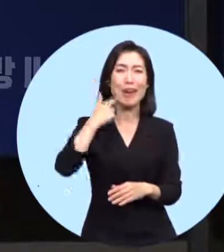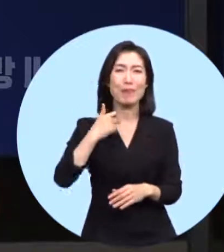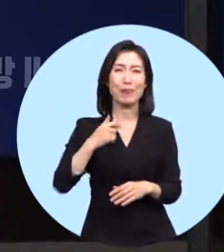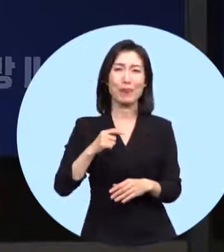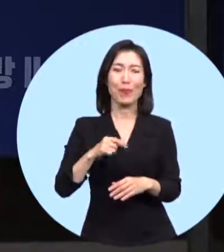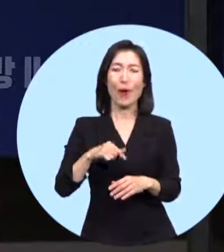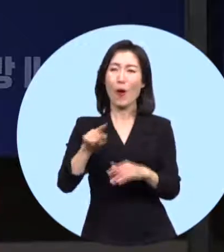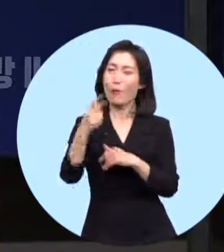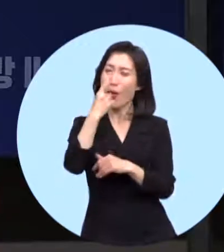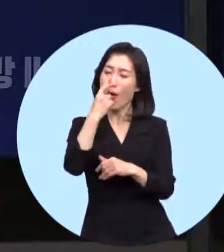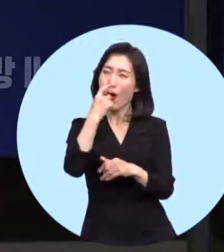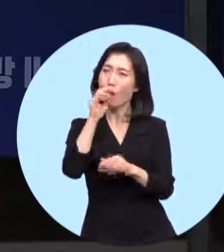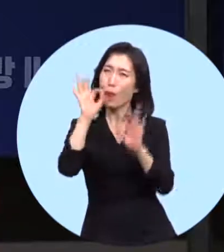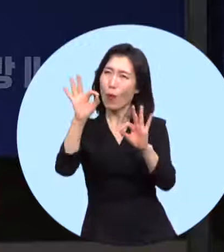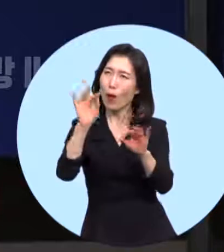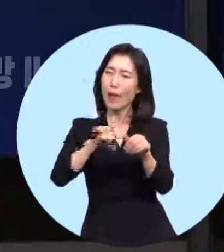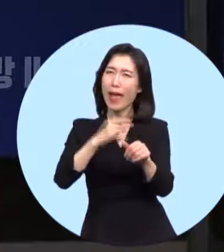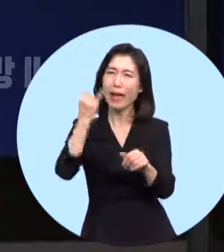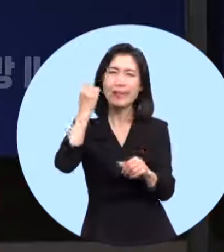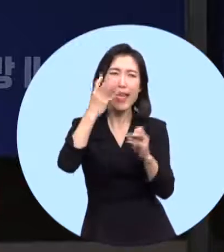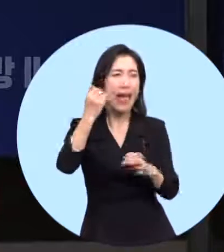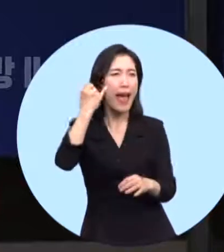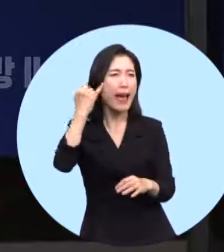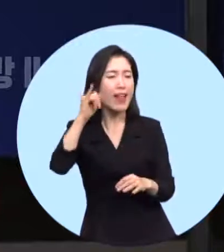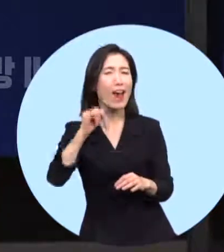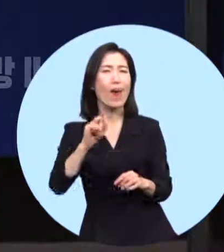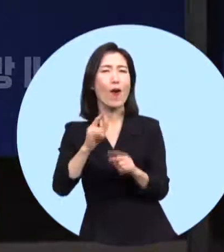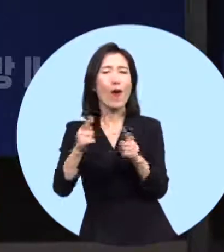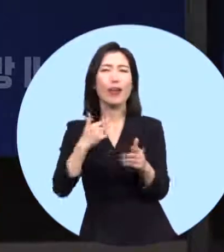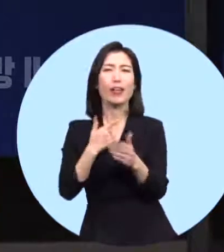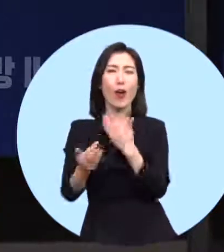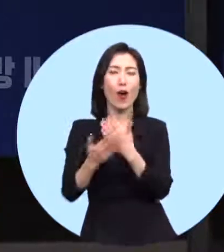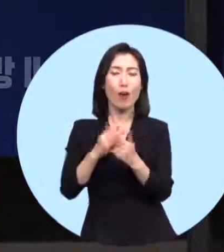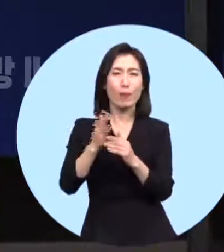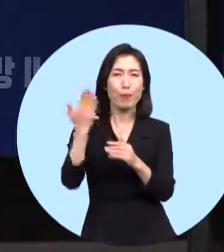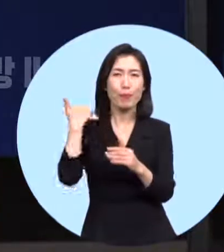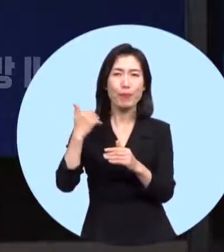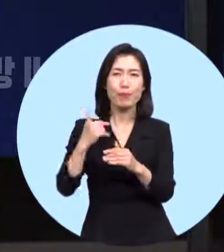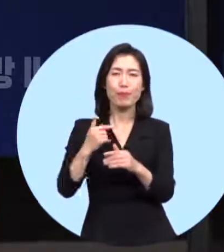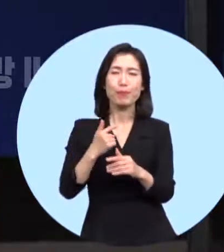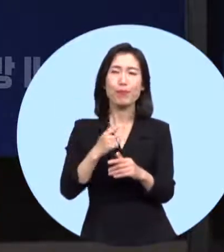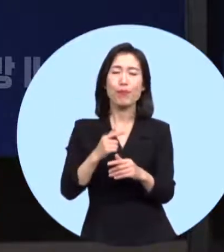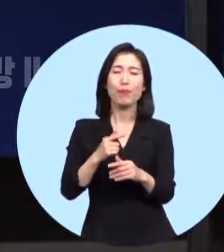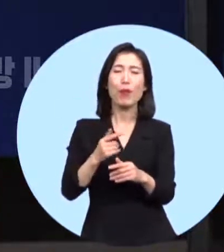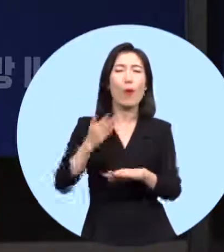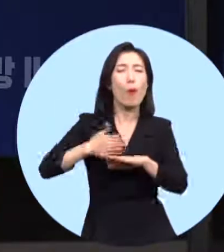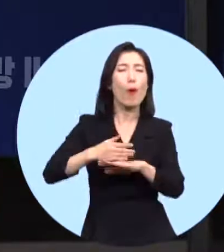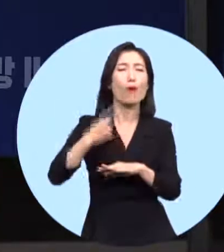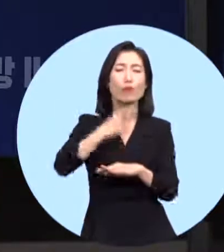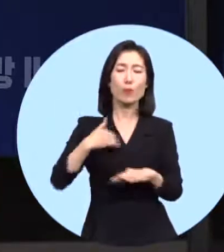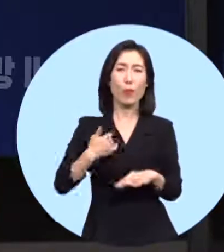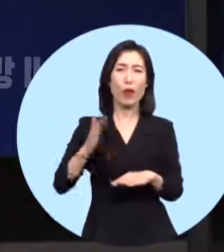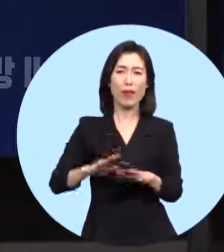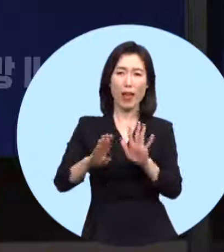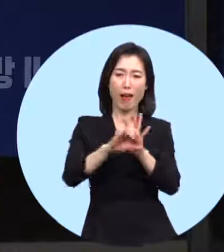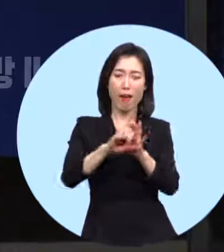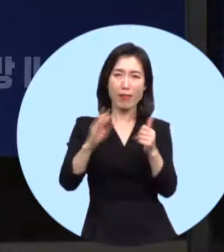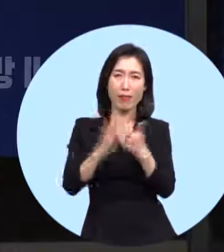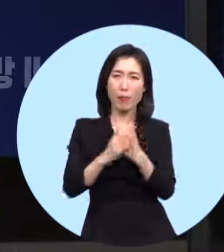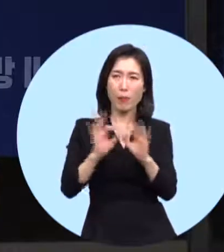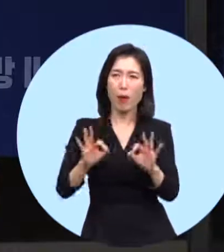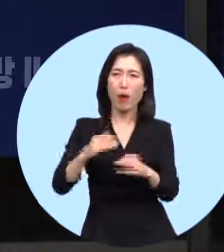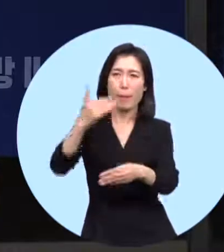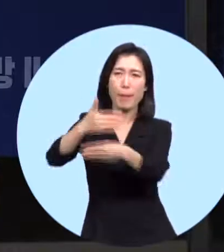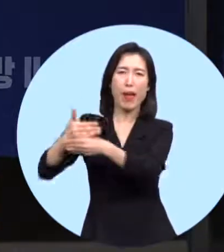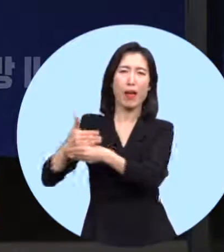새로운 어떤 아이디어를 모색했던 그런 경험들, 이런 것들이 이제 중단되고 있는 그런 상황이 되고 있는